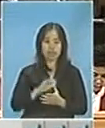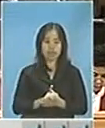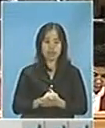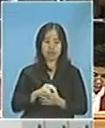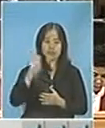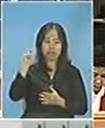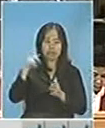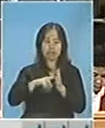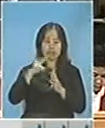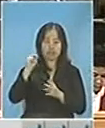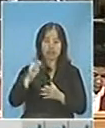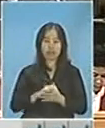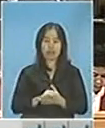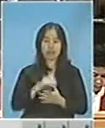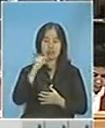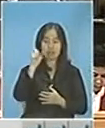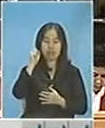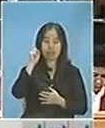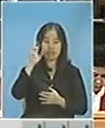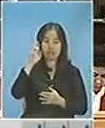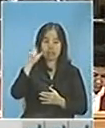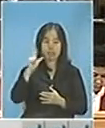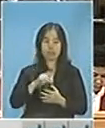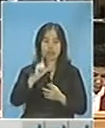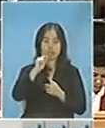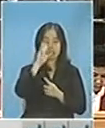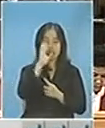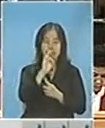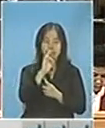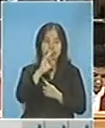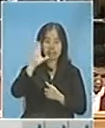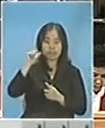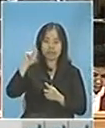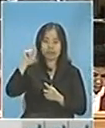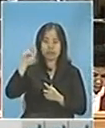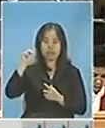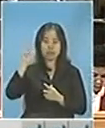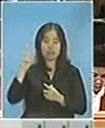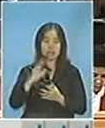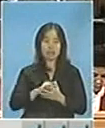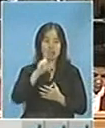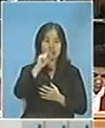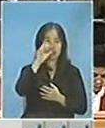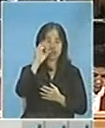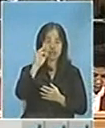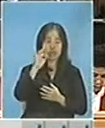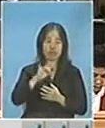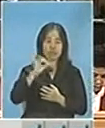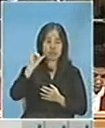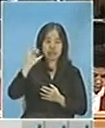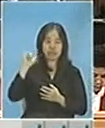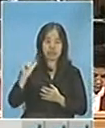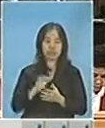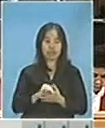ทัดฐาน26ในสุรเชษฐ์มาสดิษฐ์27ในชินวรบุญเกียรติ28ในยืนหยัดใจสมุท